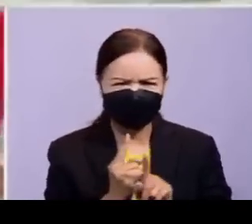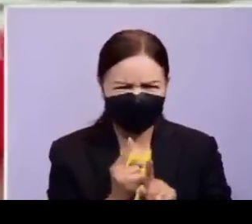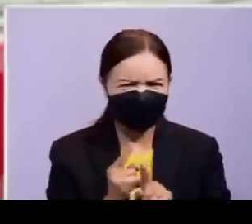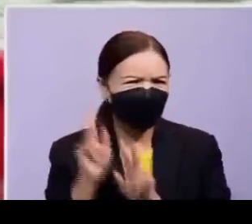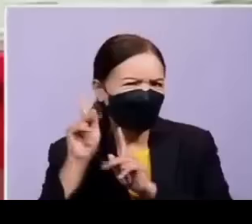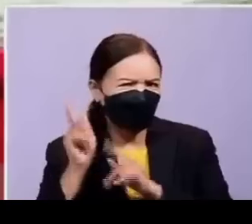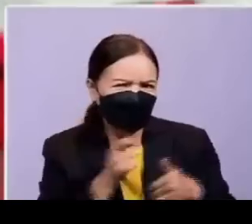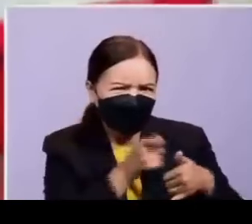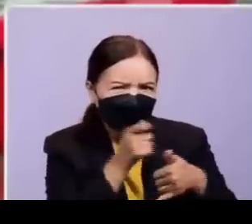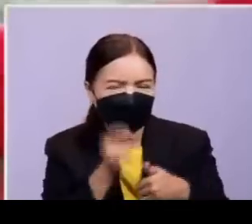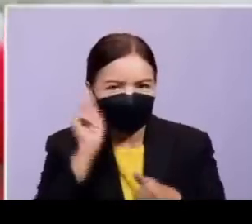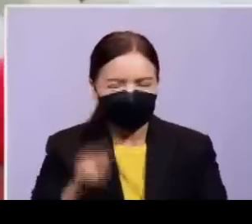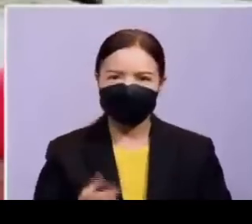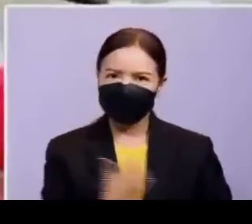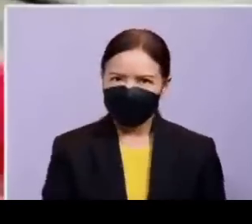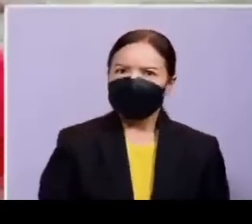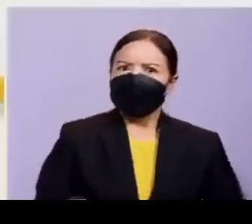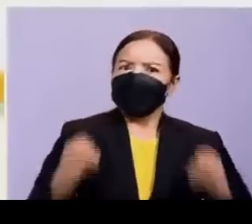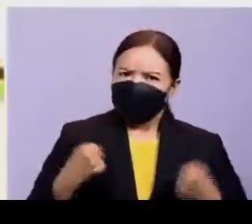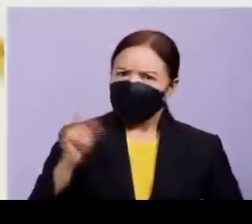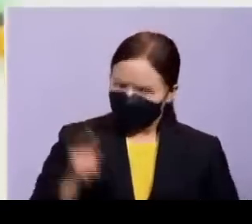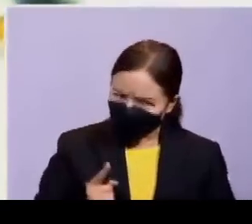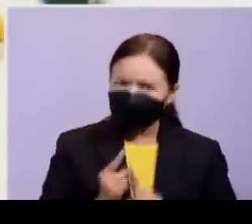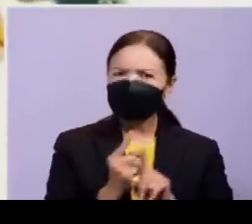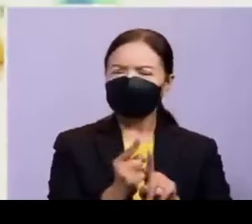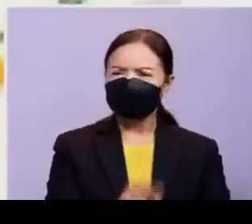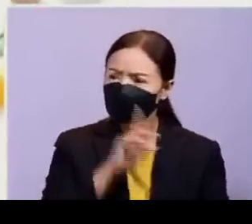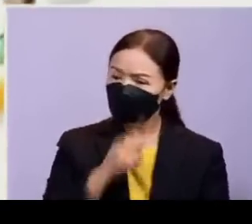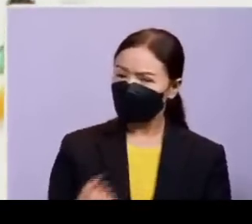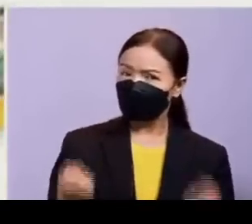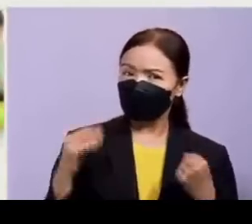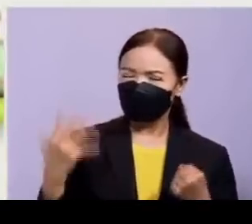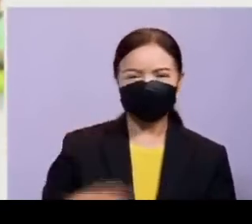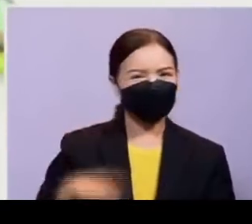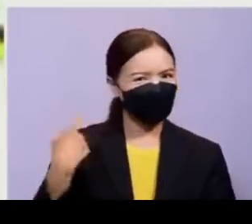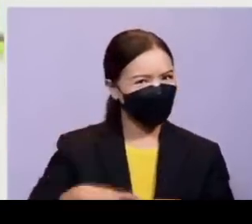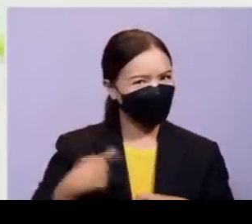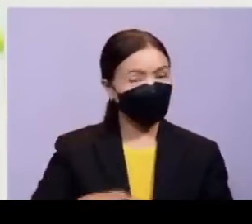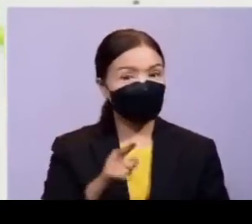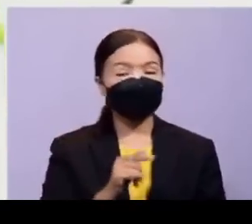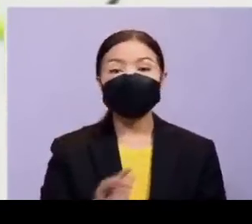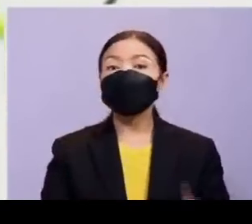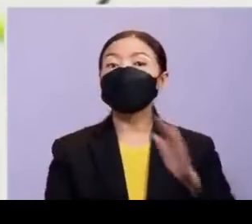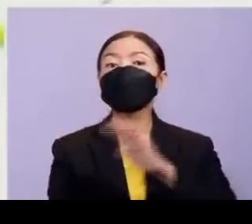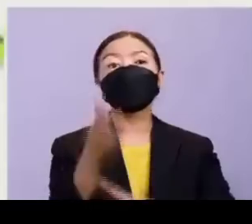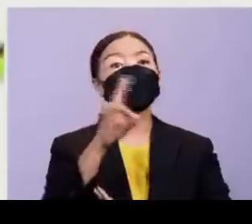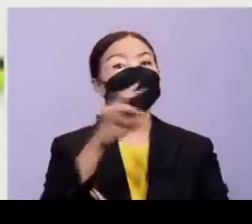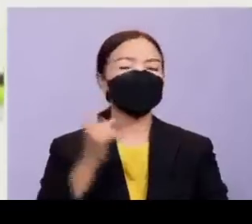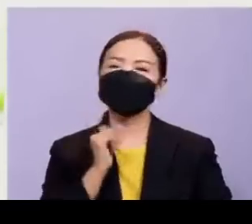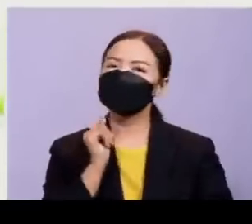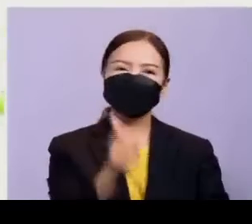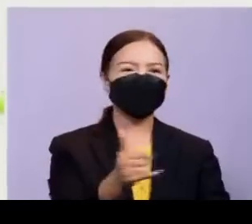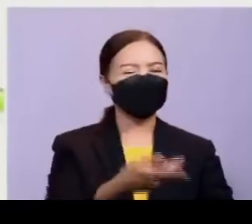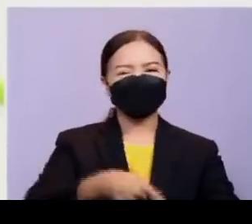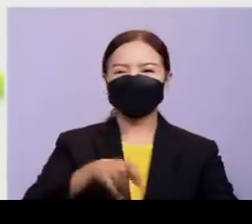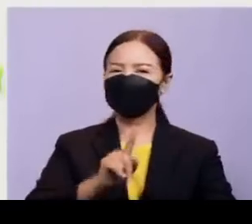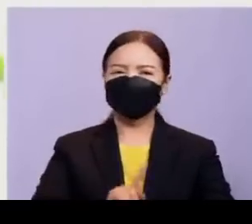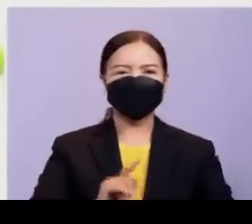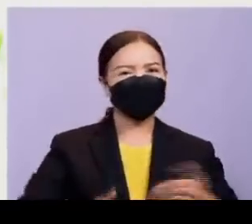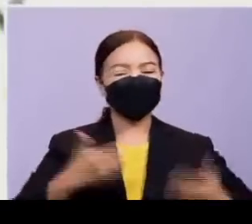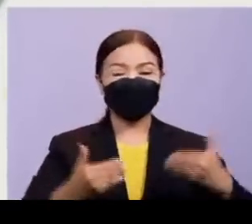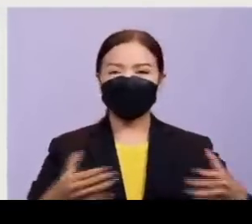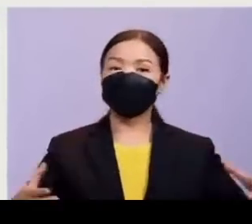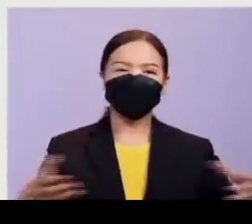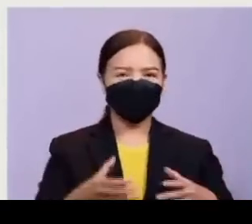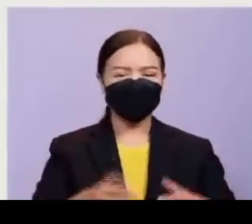ร่างกายตัวเองให้ดีนะฮะ ถ้าไม่ทรงพลังจริงๆเนี่ยตามท่านย่าค่ะเพราะว่าท่านไปตั้งแต่7โมงเช้านะคะเป็นประธานในกิจกรรมร่วม